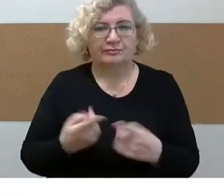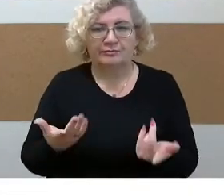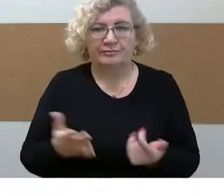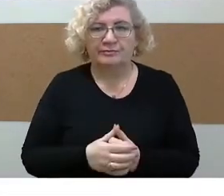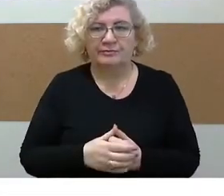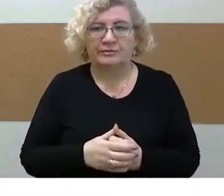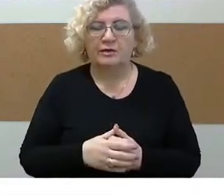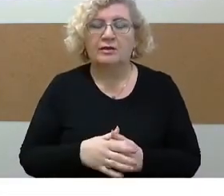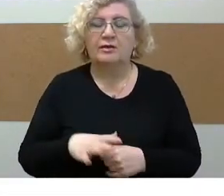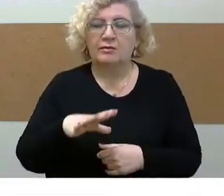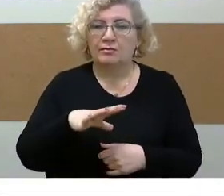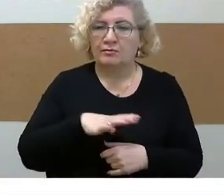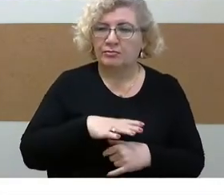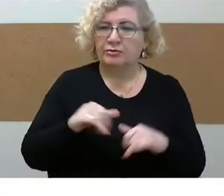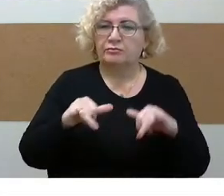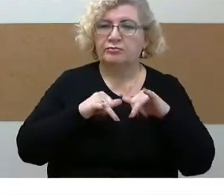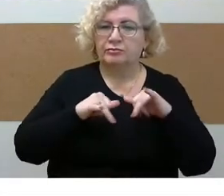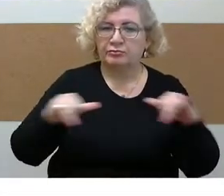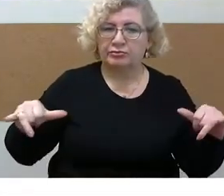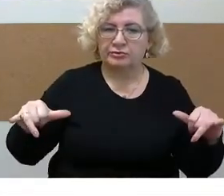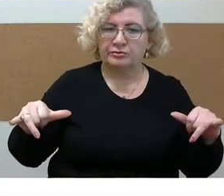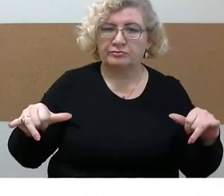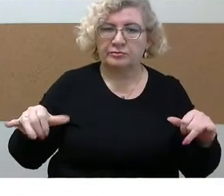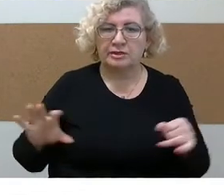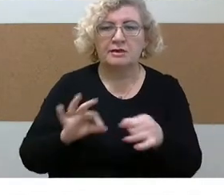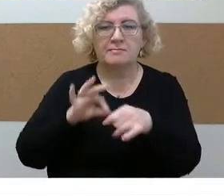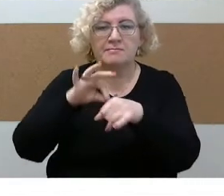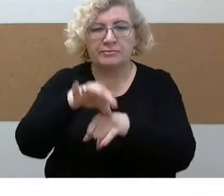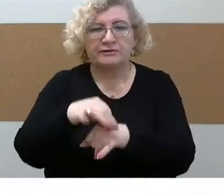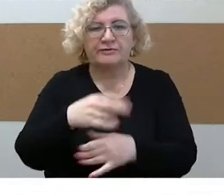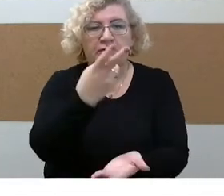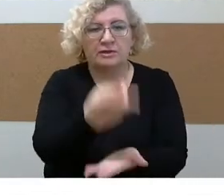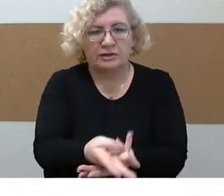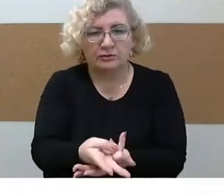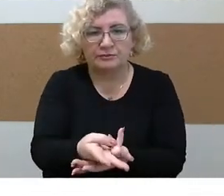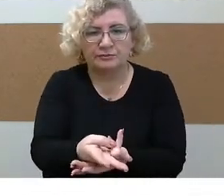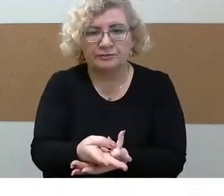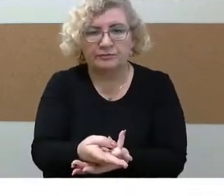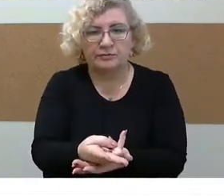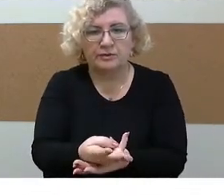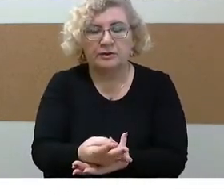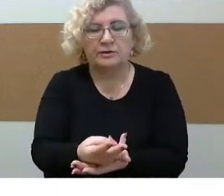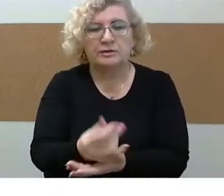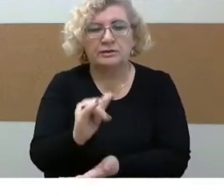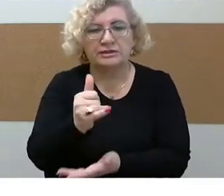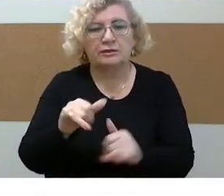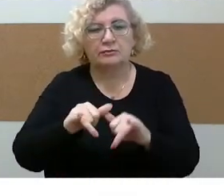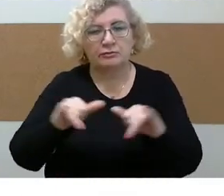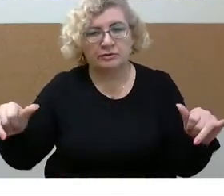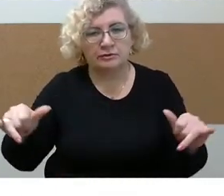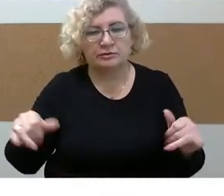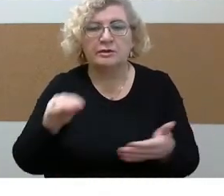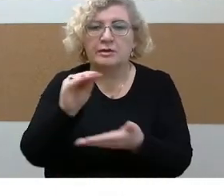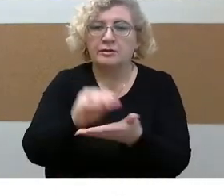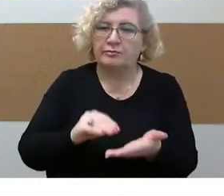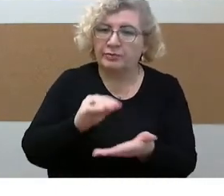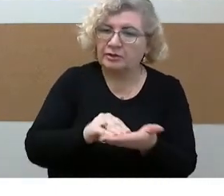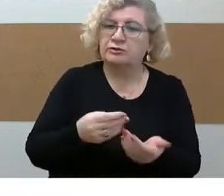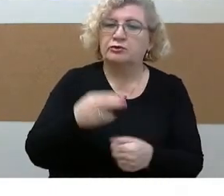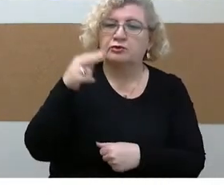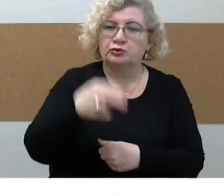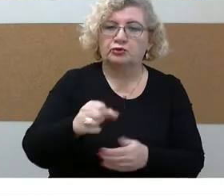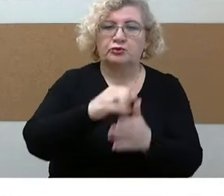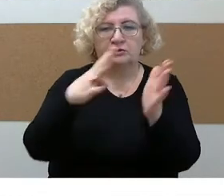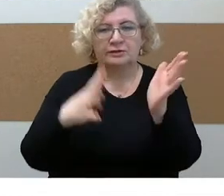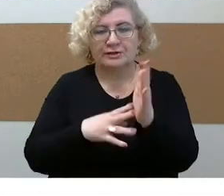buvo išplėstos hospitalizacijos, priverstinės hospitalizacijos ir gydymo sąlygos, kurios buvo pakartotos 2019